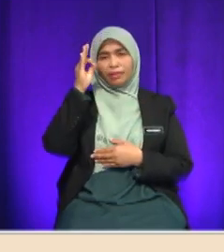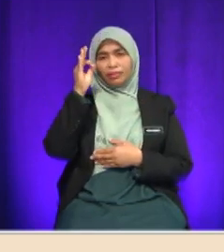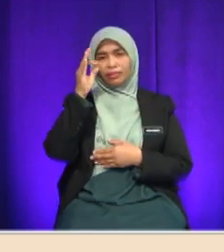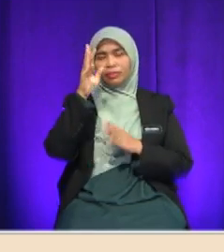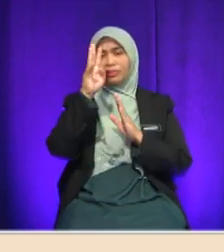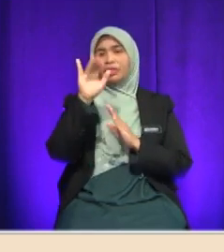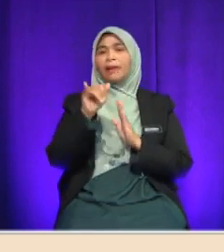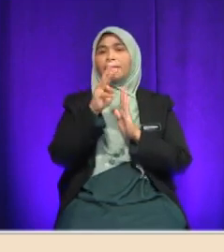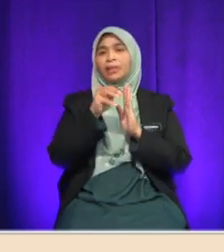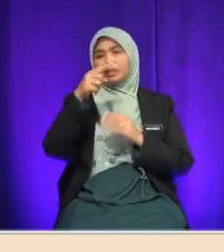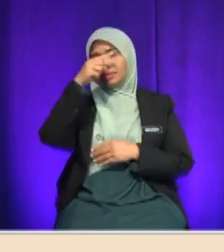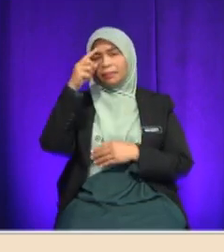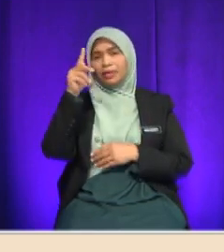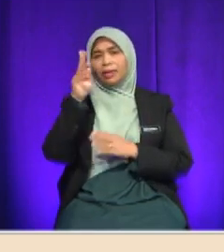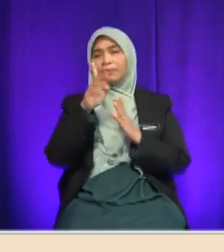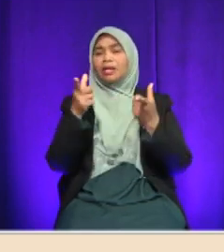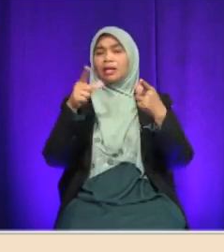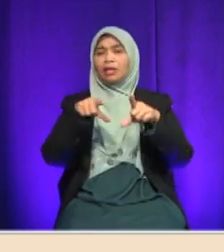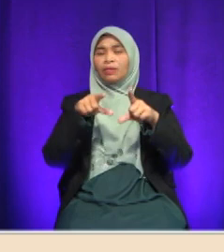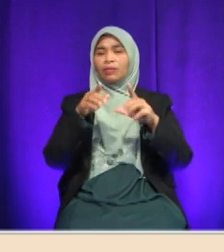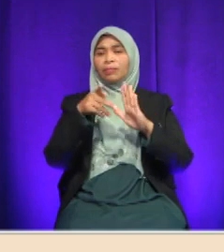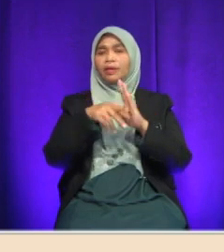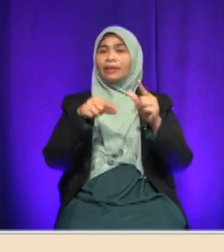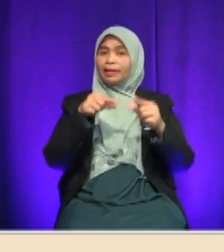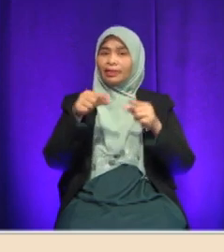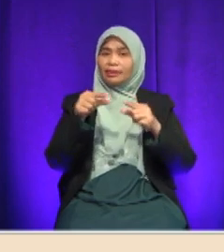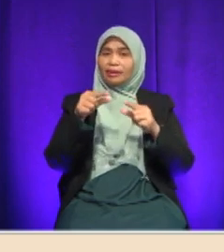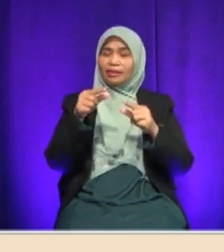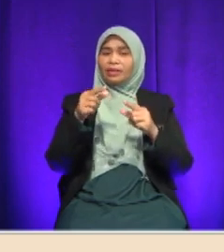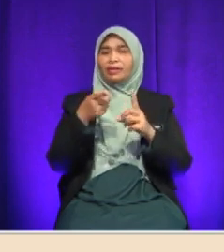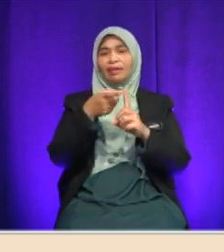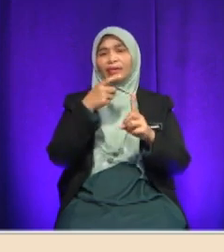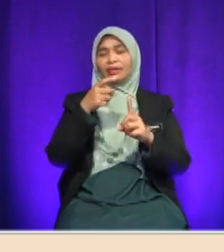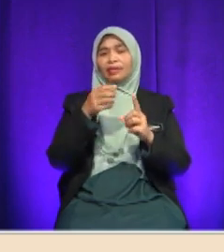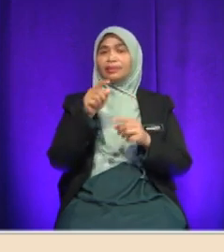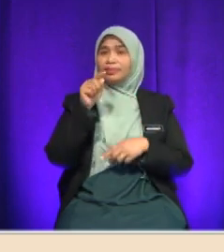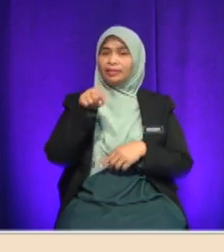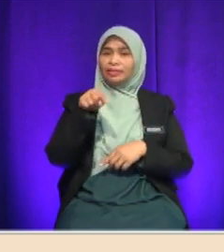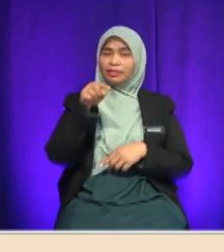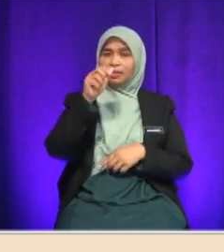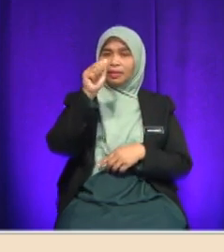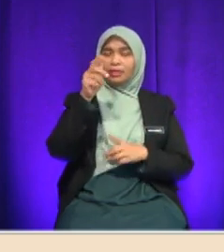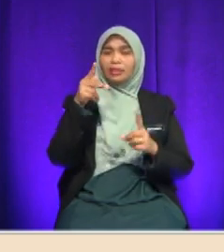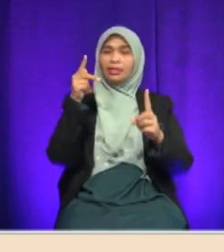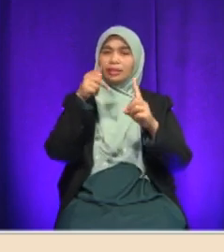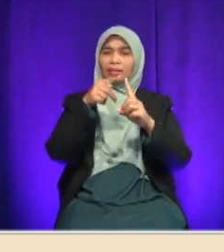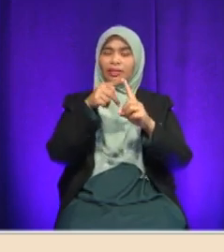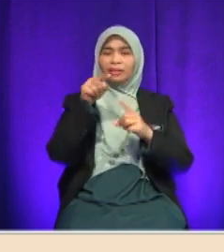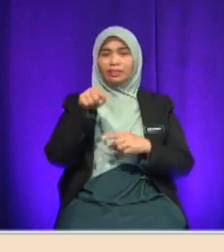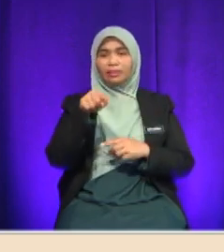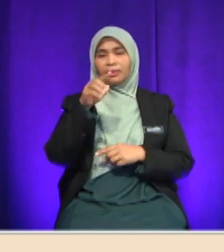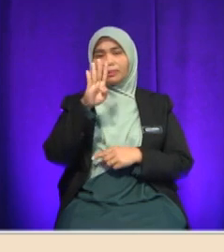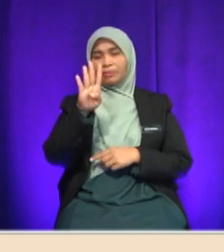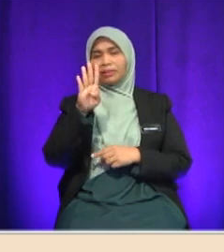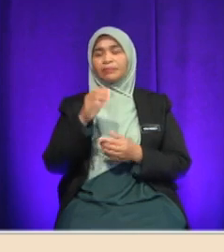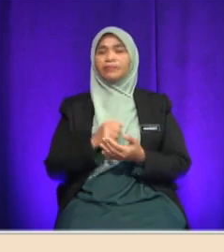berlaku pergerakan di titik A ke titik B? Okey, A, harga